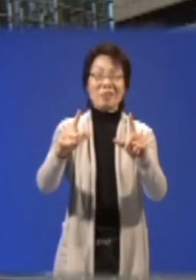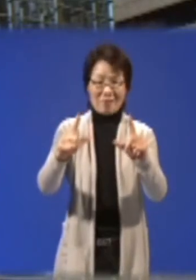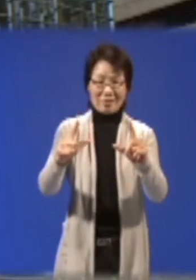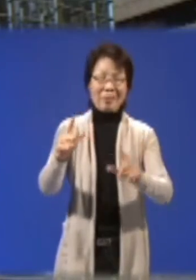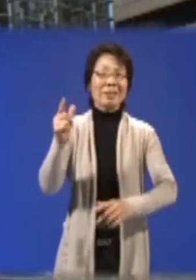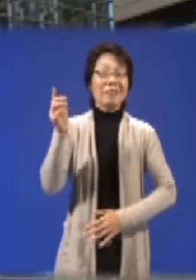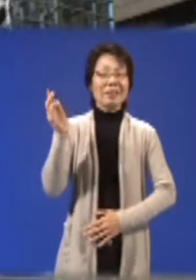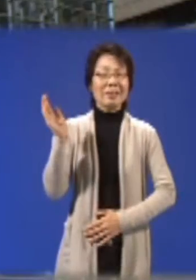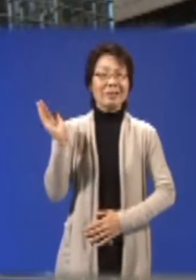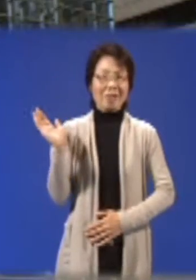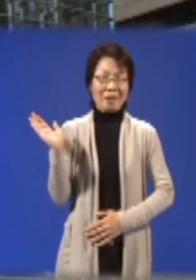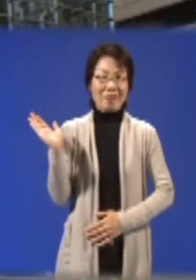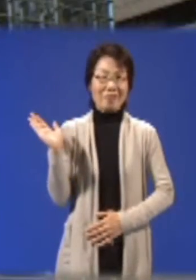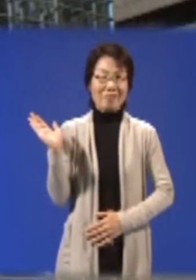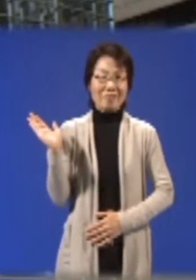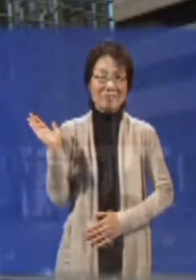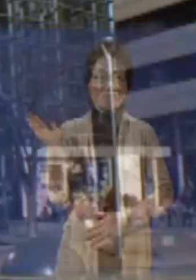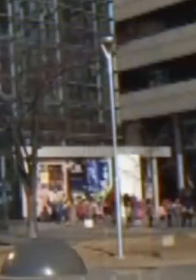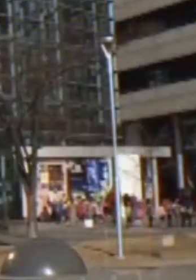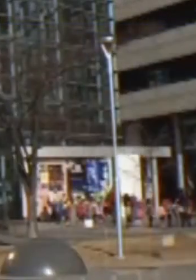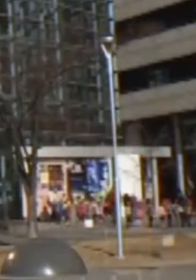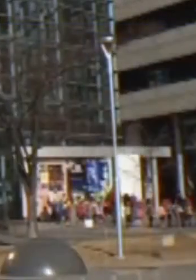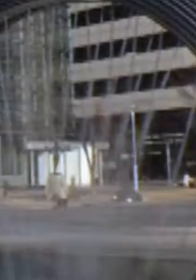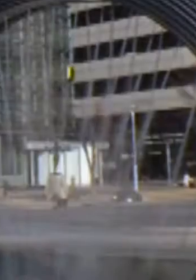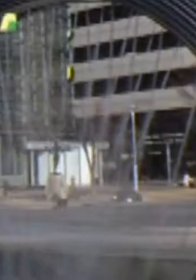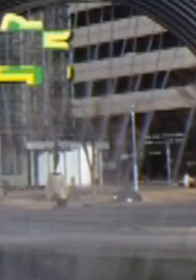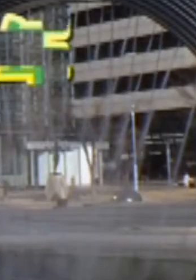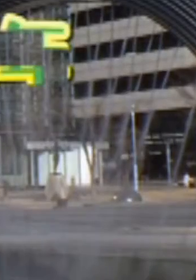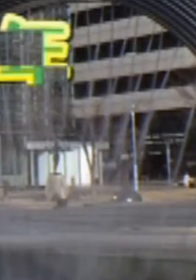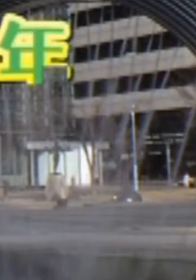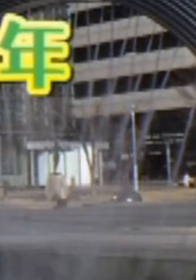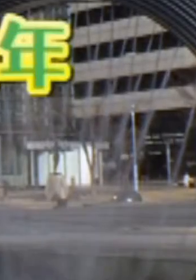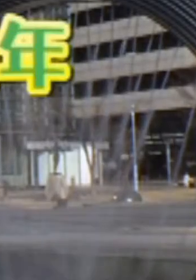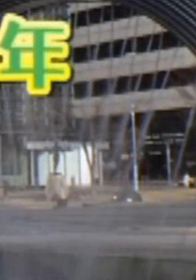ネル四日市スタート。